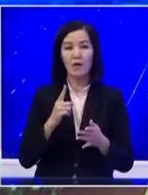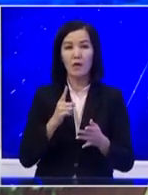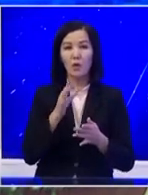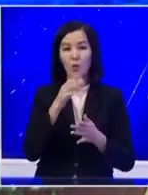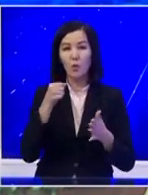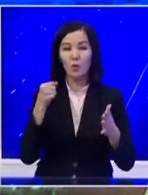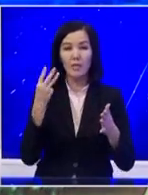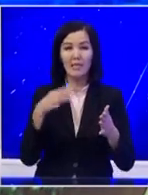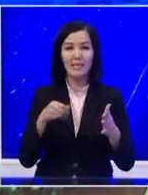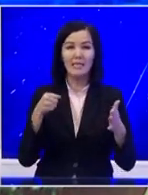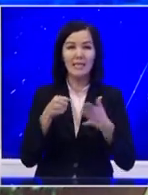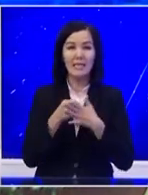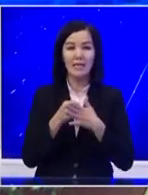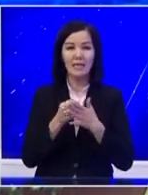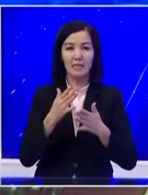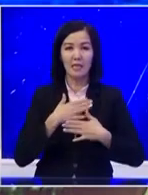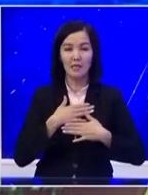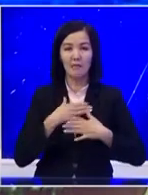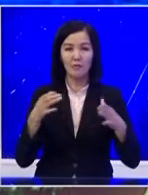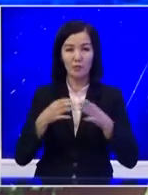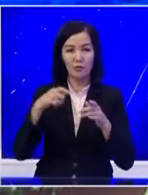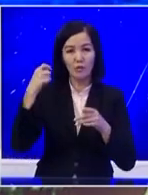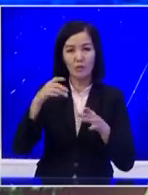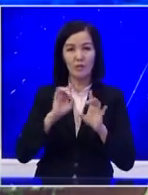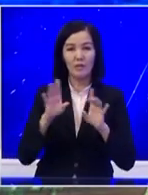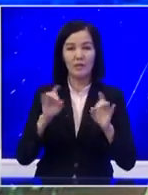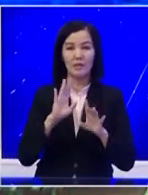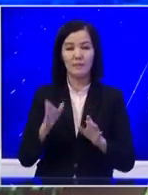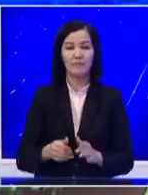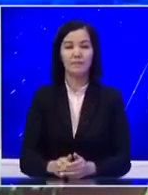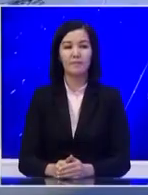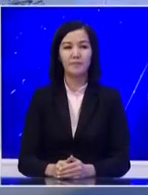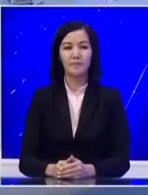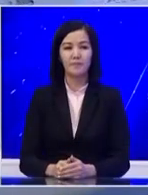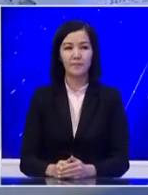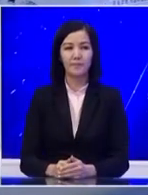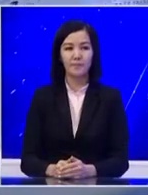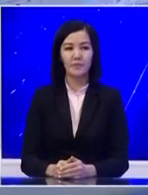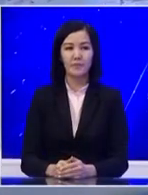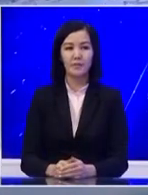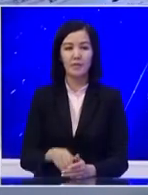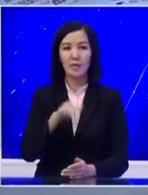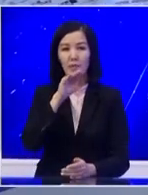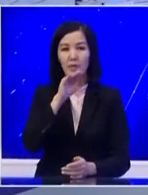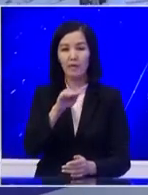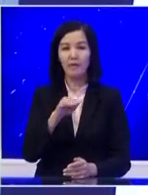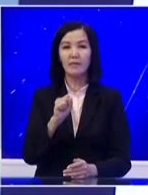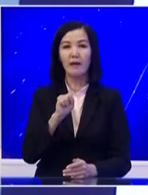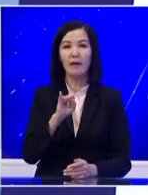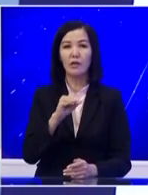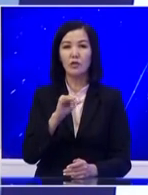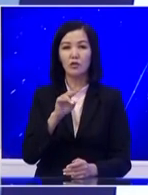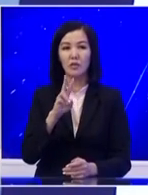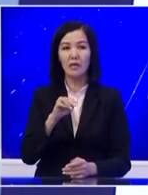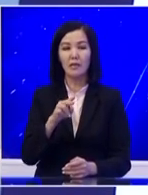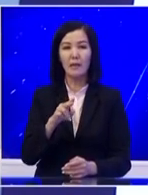30 лет. В числе и герой нашего следующего сюжета Айжан Джайлобаева. Профессия журналиста – мечта детства Айжан